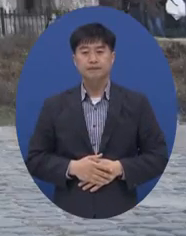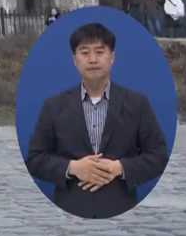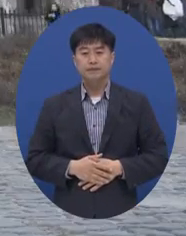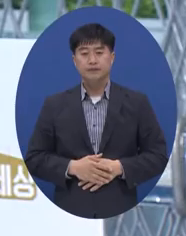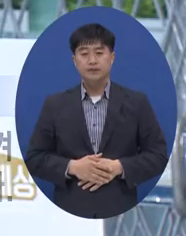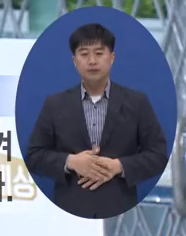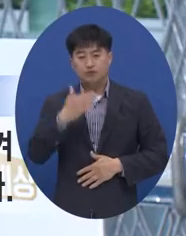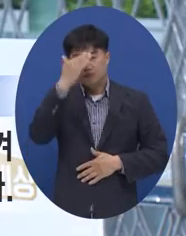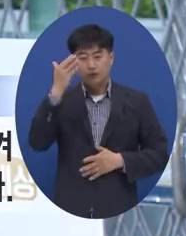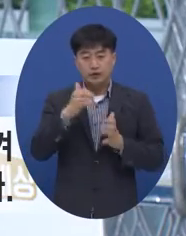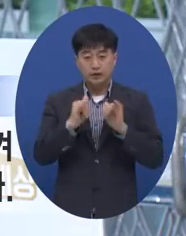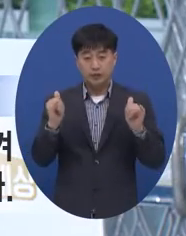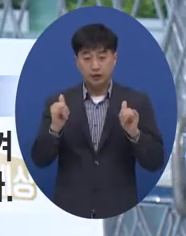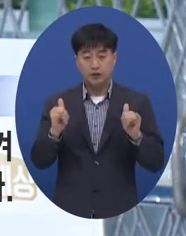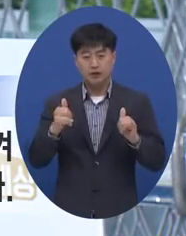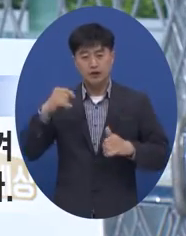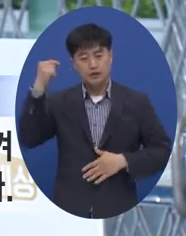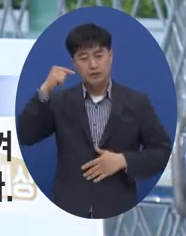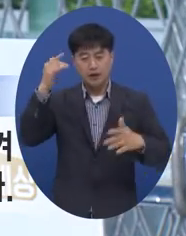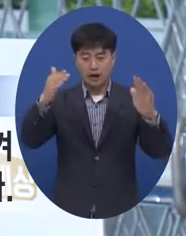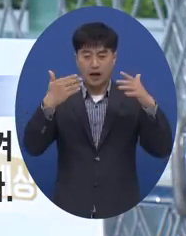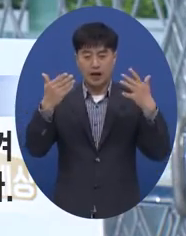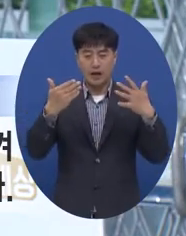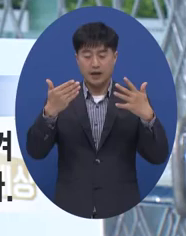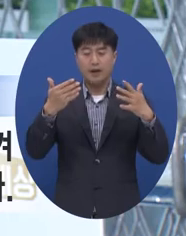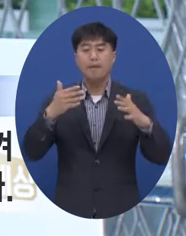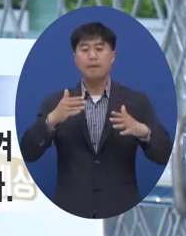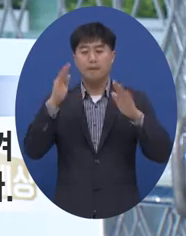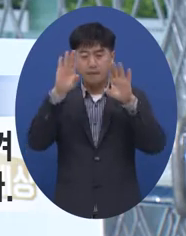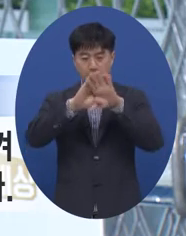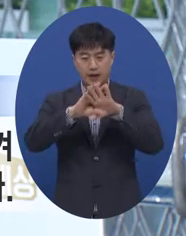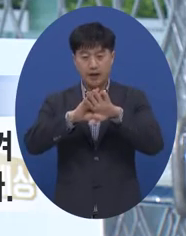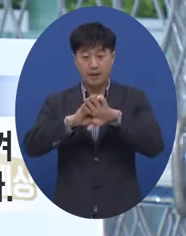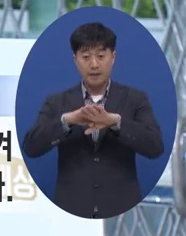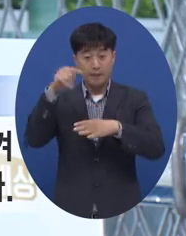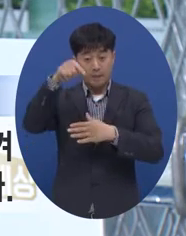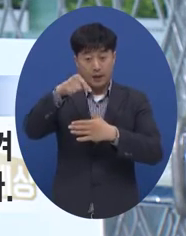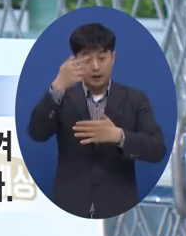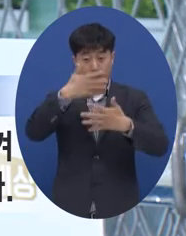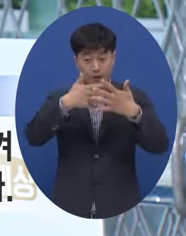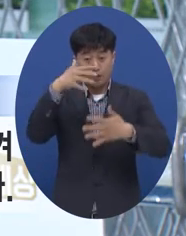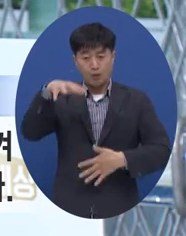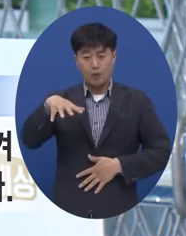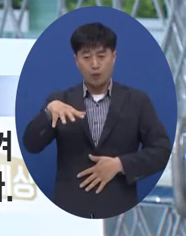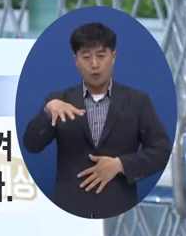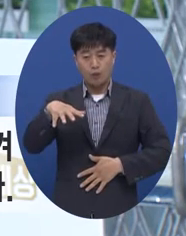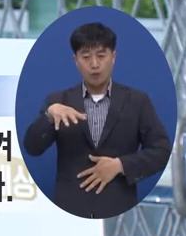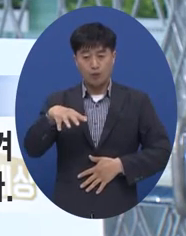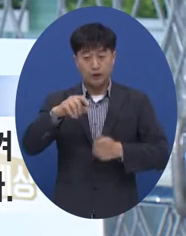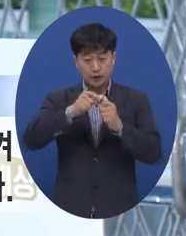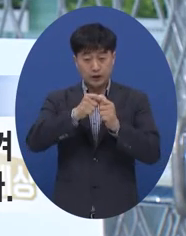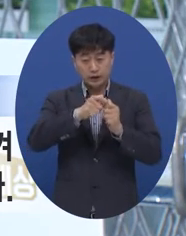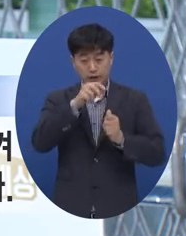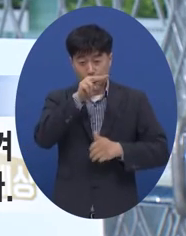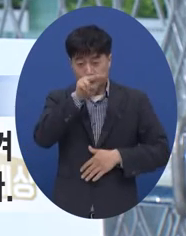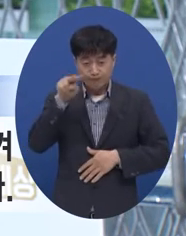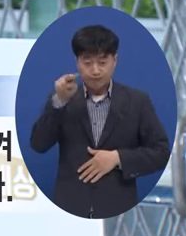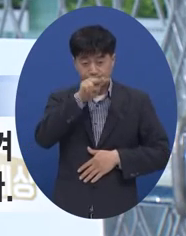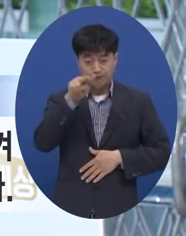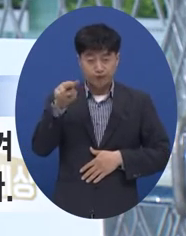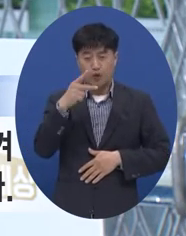있습니다. 관객 여러분들께서 깊어가는 가을밤에 그 야외 상영작이라든가 이런 것들을 좀